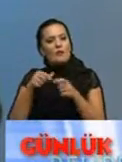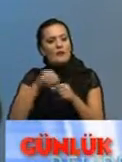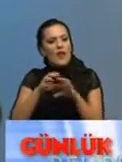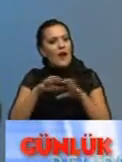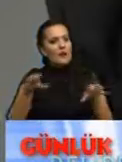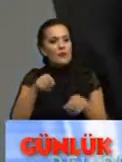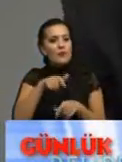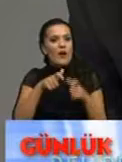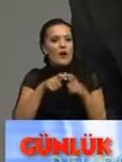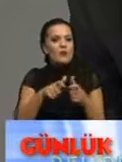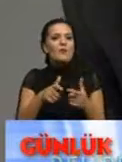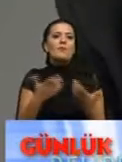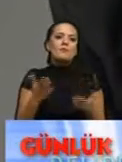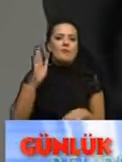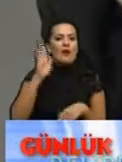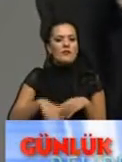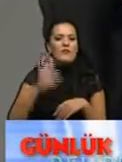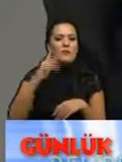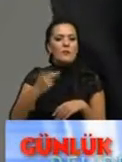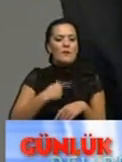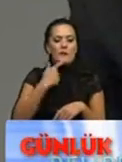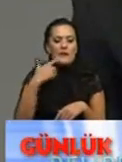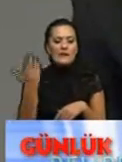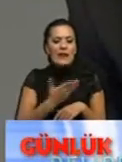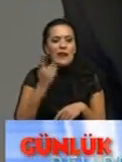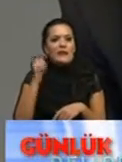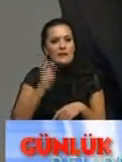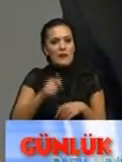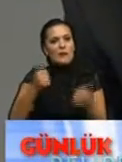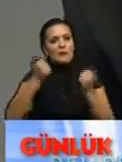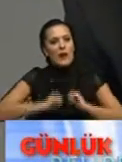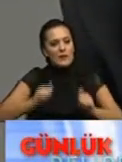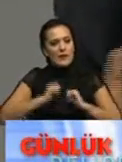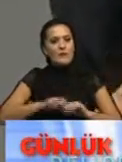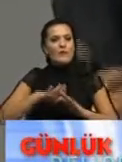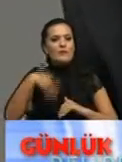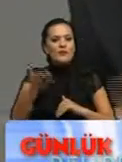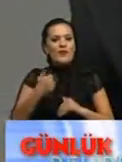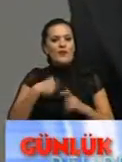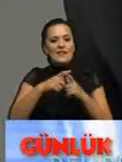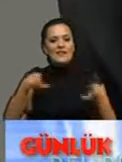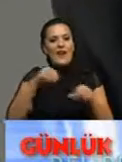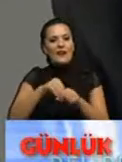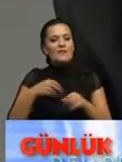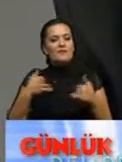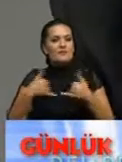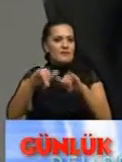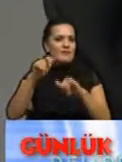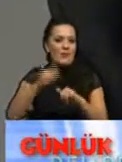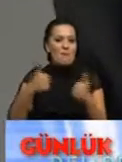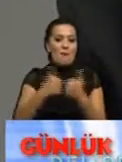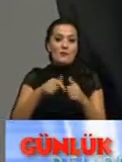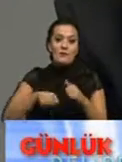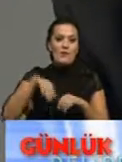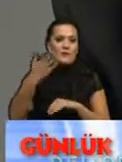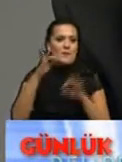bu albümü? Bu albüm aşağı yukarı benim yıllardır yaptığım antrenmandan sonra sahaya çıkışımdır. Harika. Maç